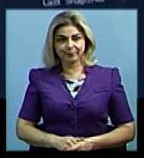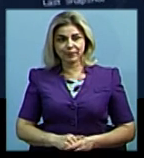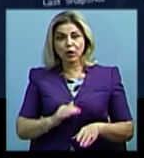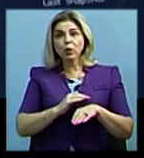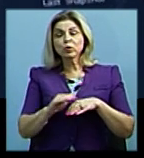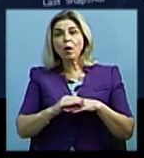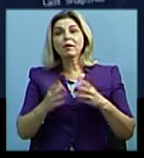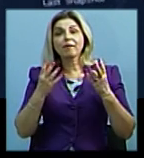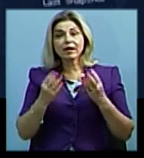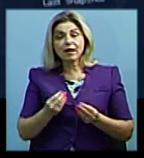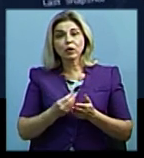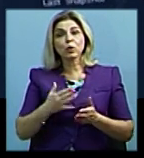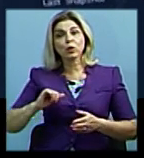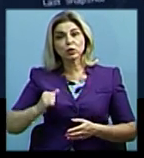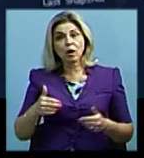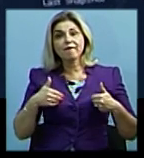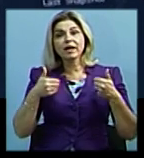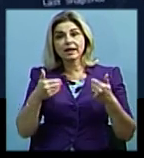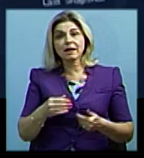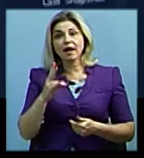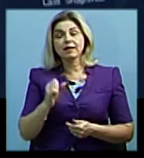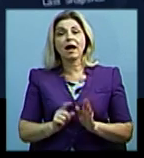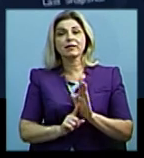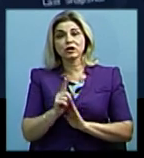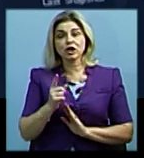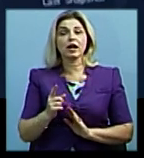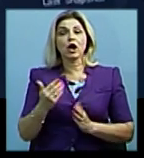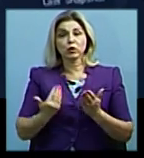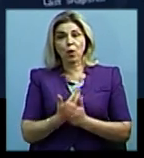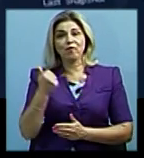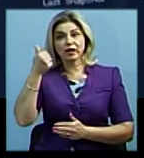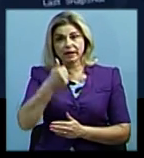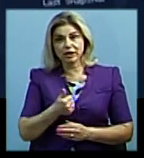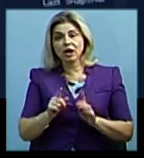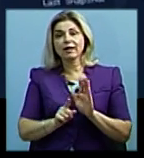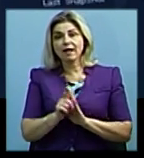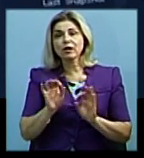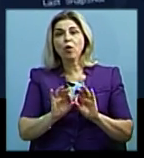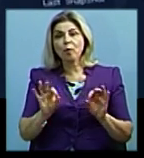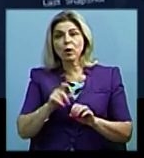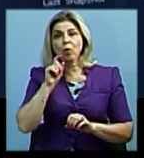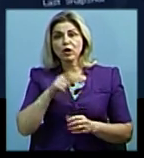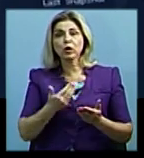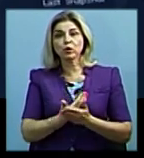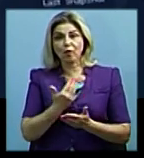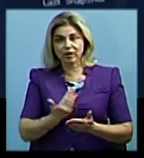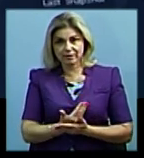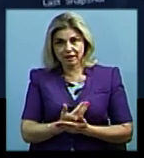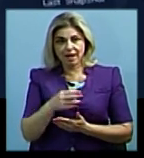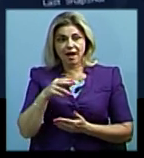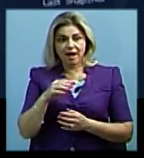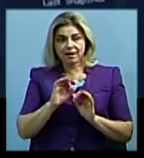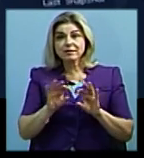Доброго дня, дорогі друзі! Вітаю вас на порозі нового тижня, який розпочинаємо оглядом українських новин. В студії Радіо